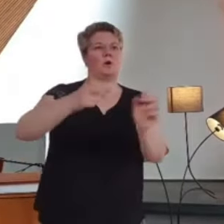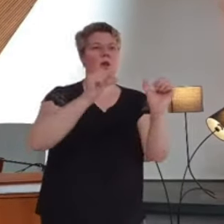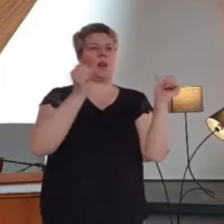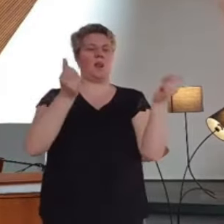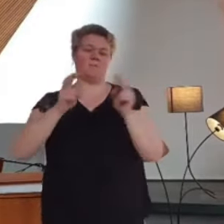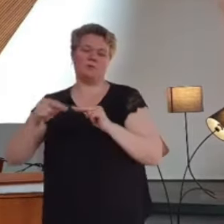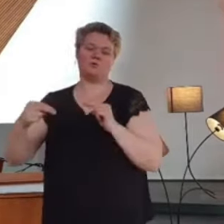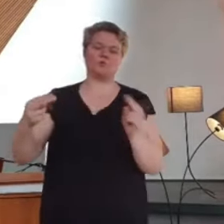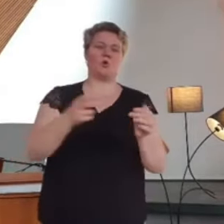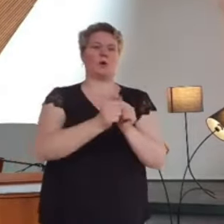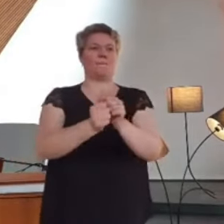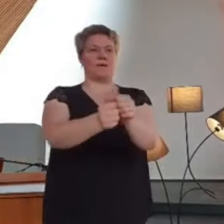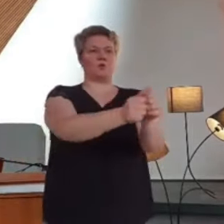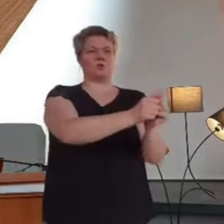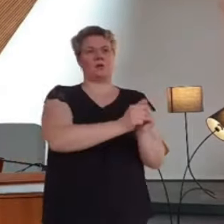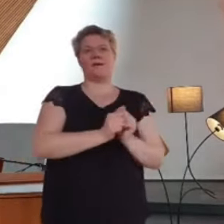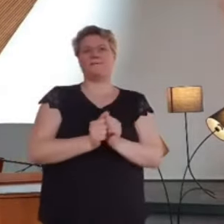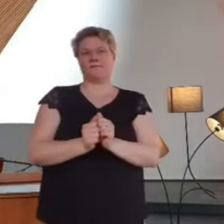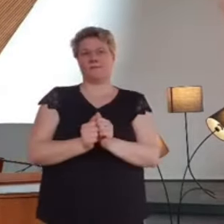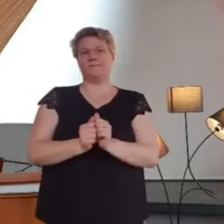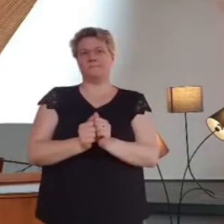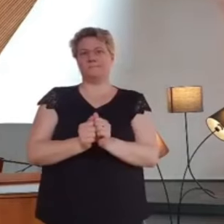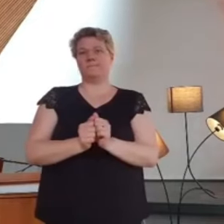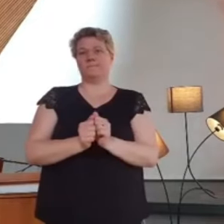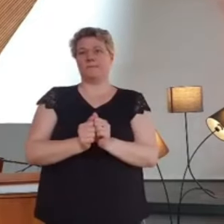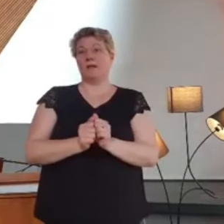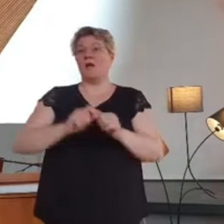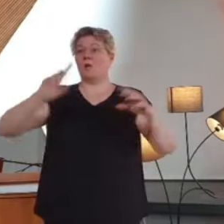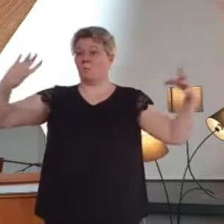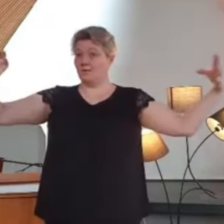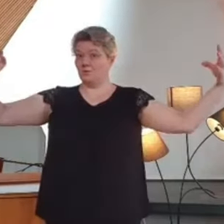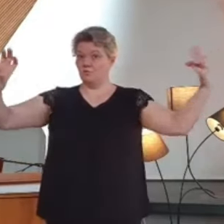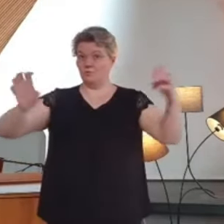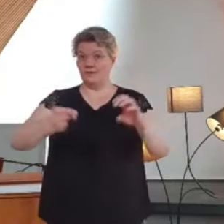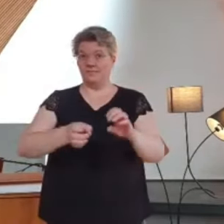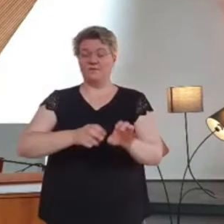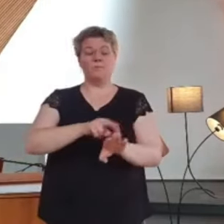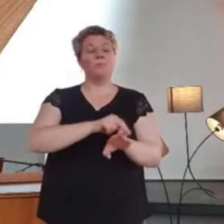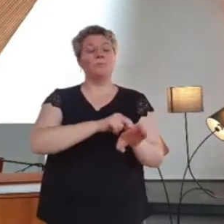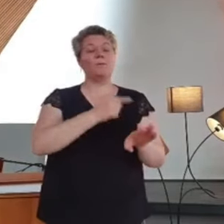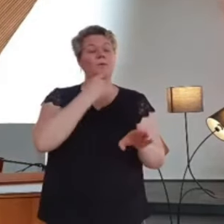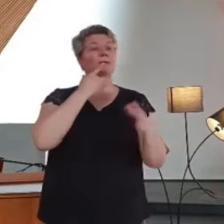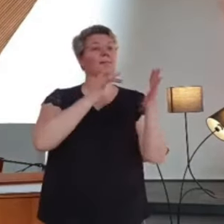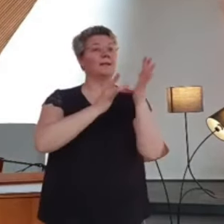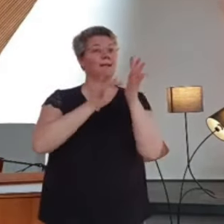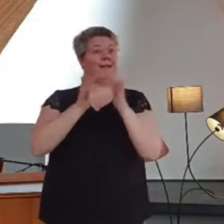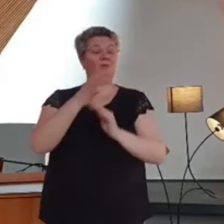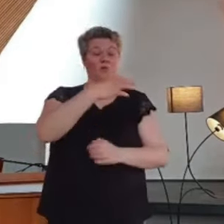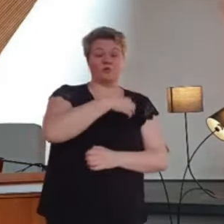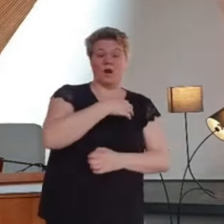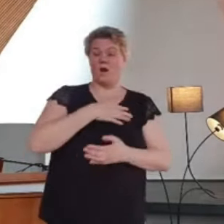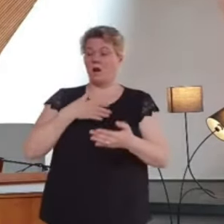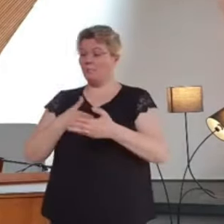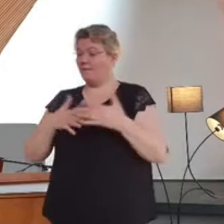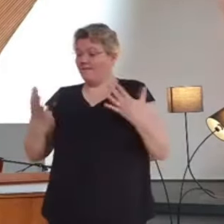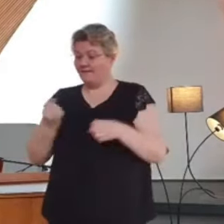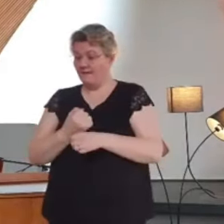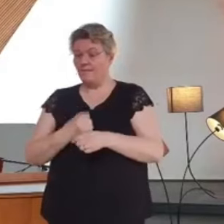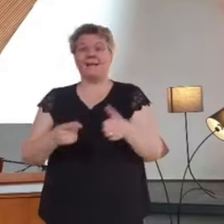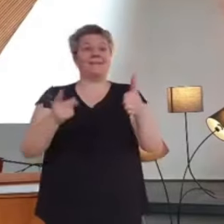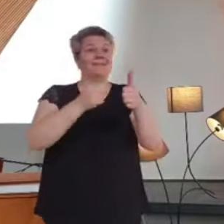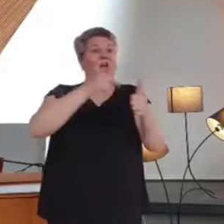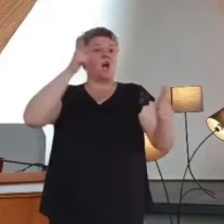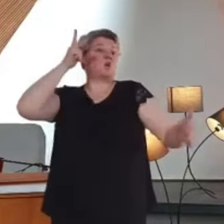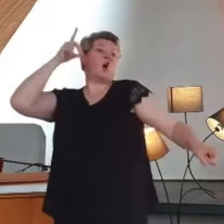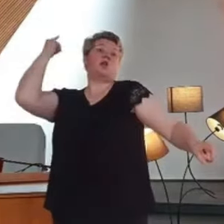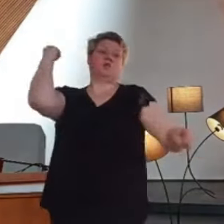Leben. Also, wie geht Jesus mit Krankheiten und Behinderungen um? Keine Strafe,